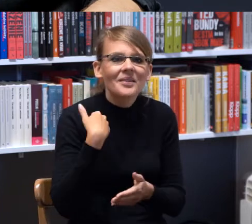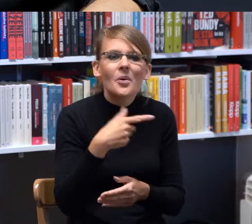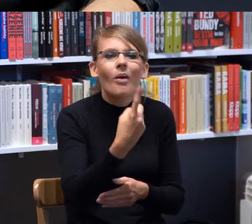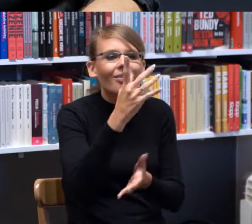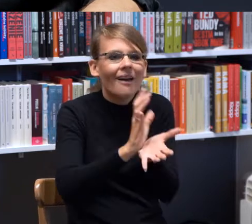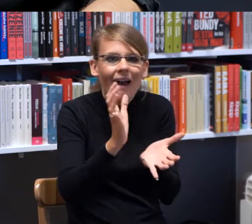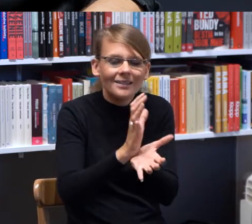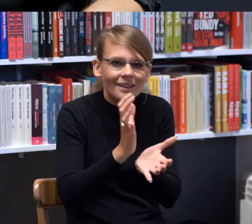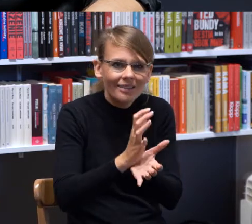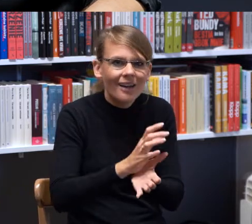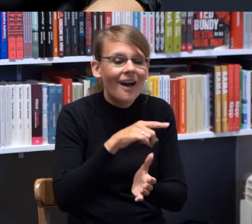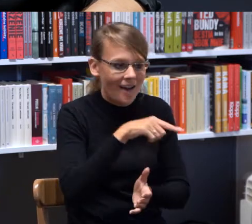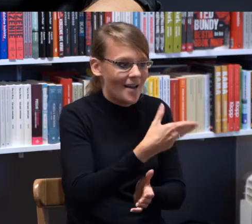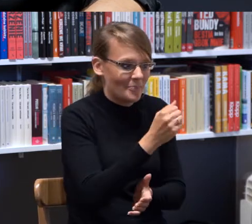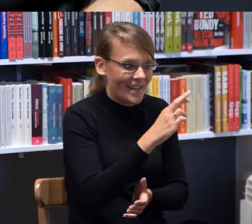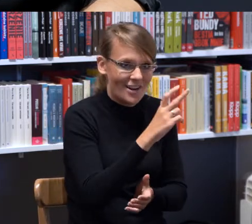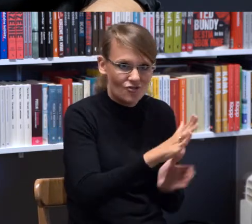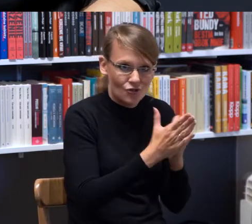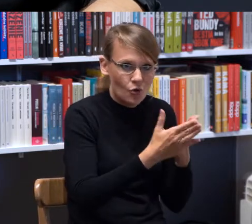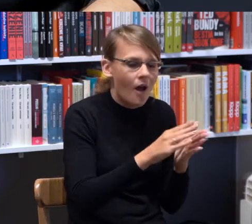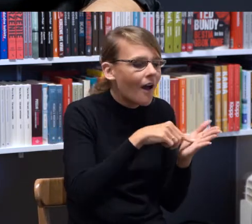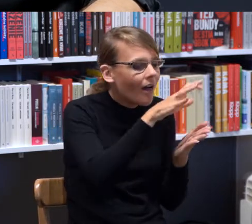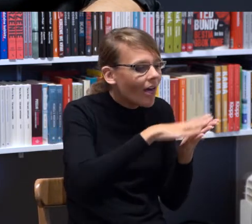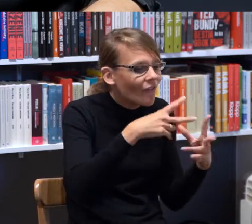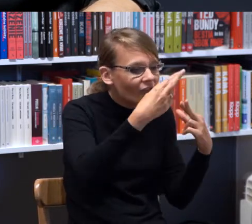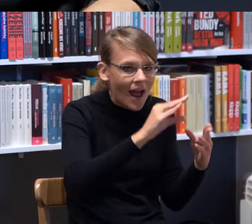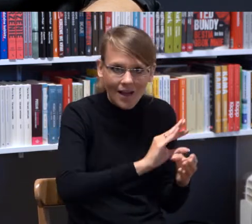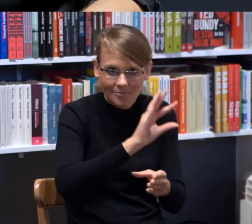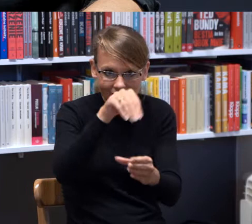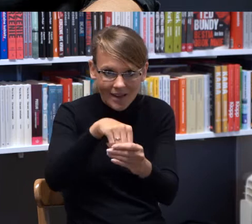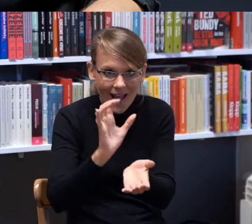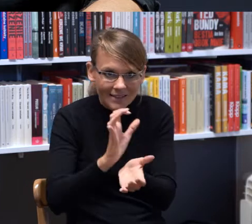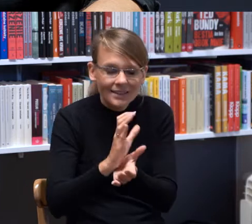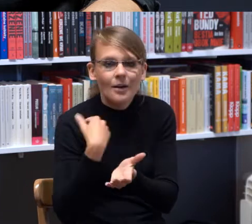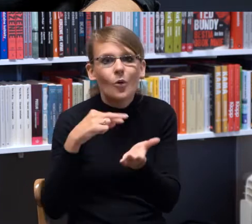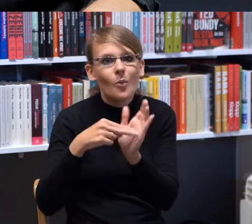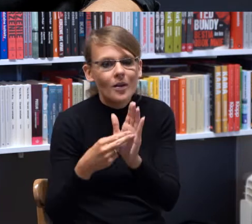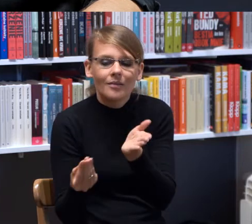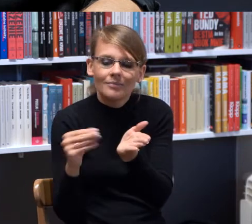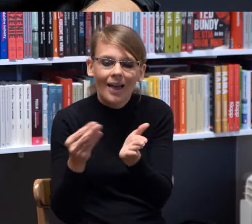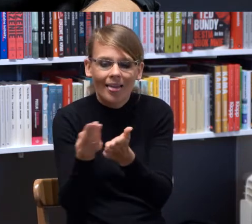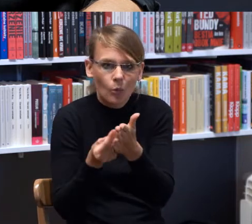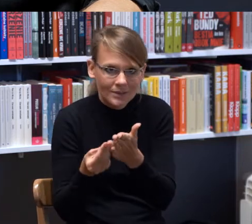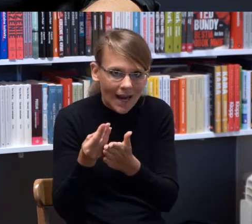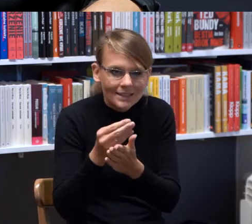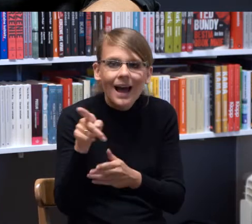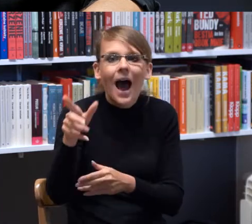jednej z gazet poszedł fragment Mireczka i miała do niego powstać ilustracja. No i autorka tej